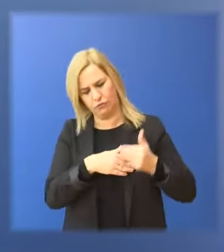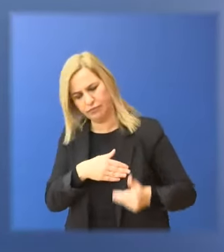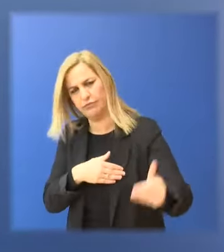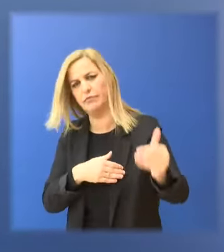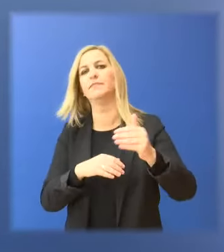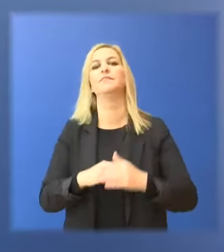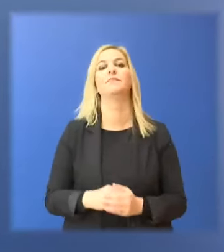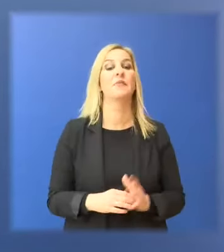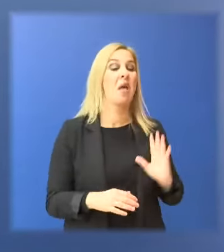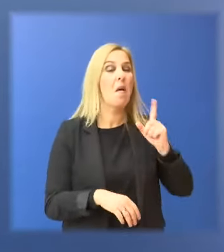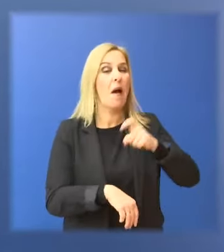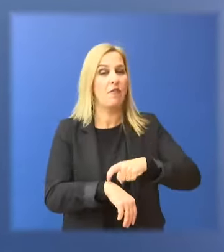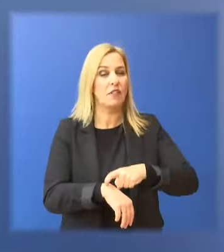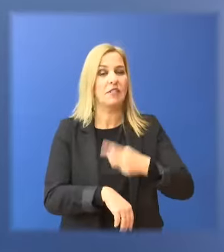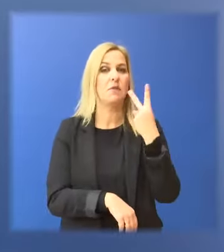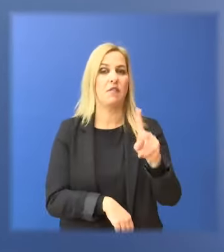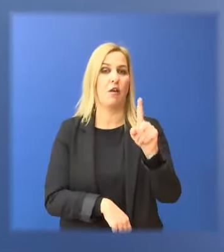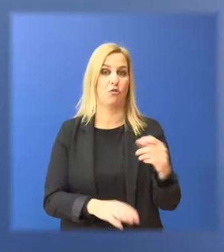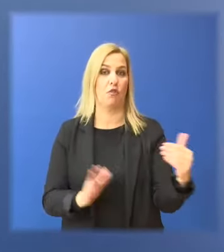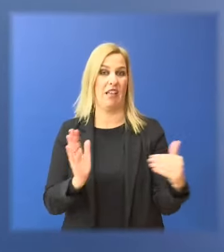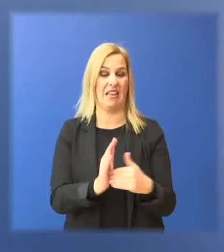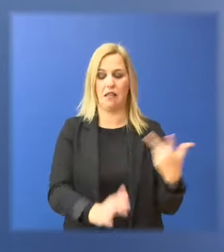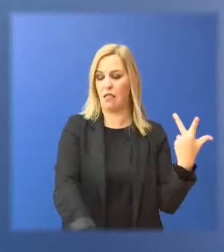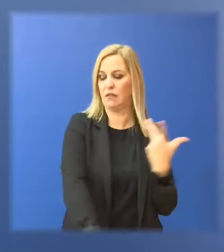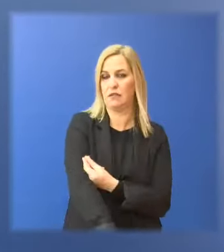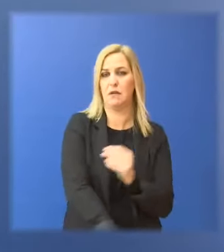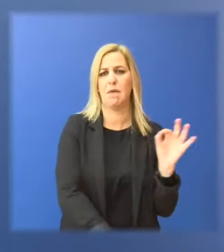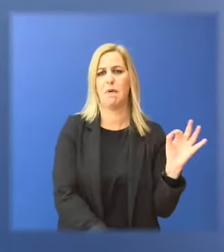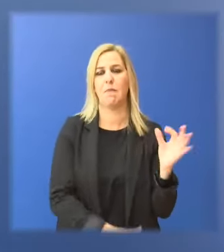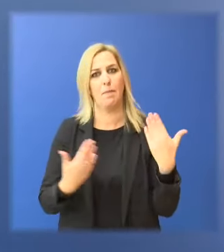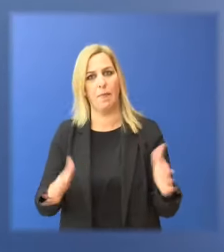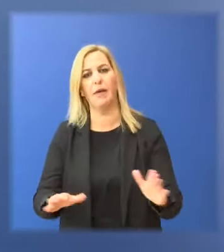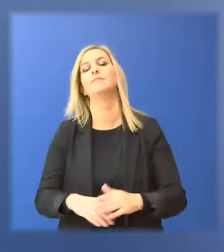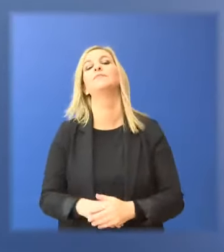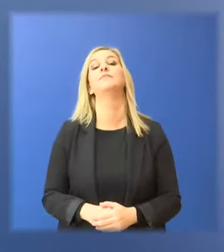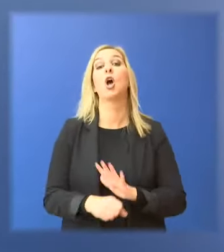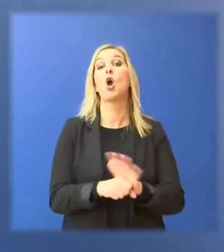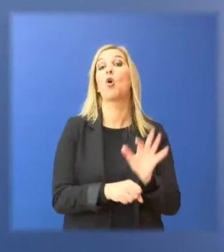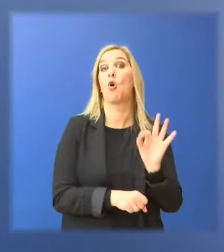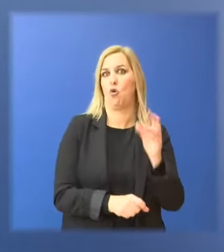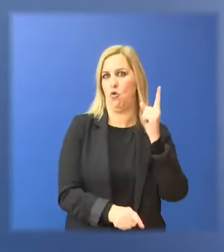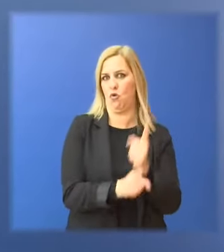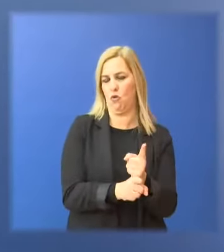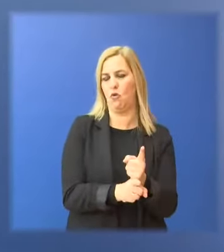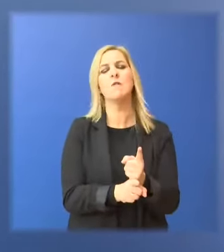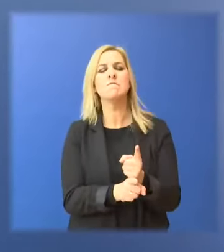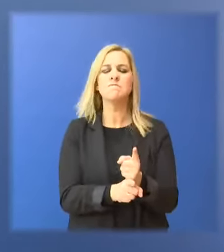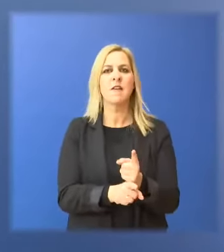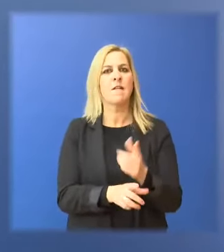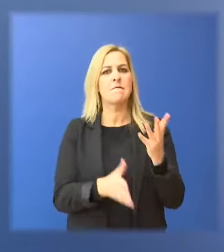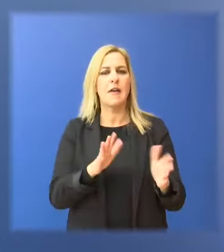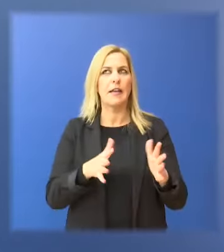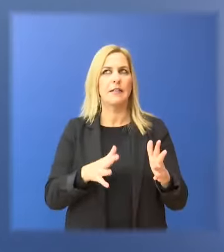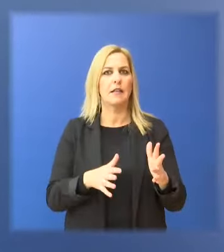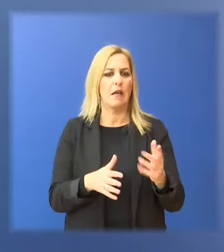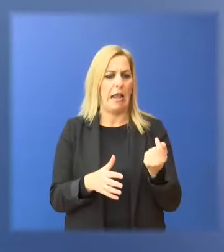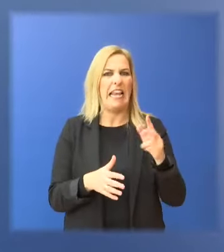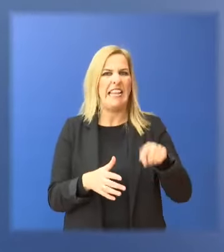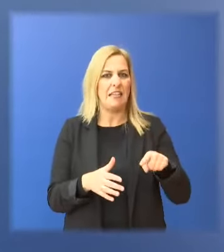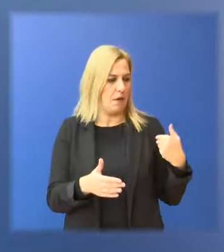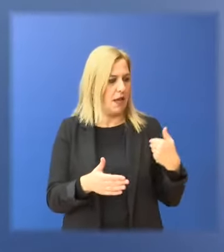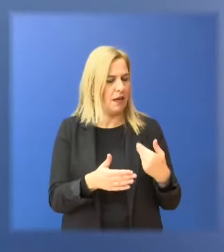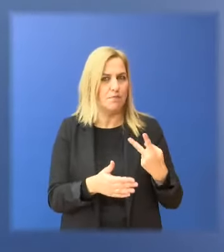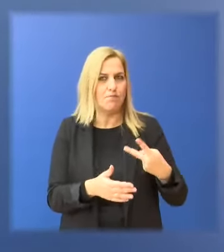σήμερα έχουν διενεργηθεί 210.000 εμβολιασμοί έναντι της COVID. Παρατηρείται ότι υπάρχει ένας σχεδόν διπλασιασμός μέσα σε λίγες